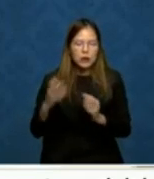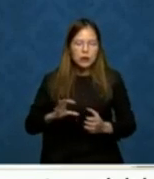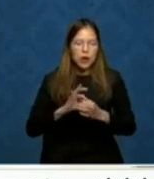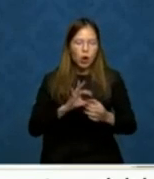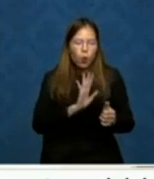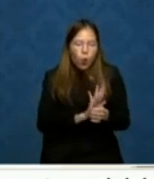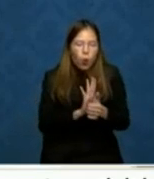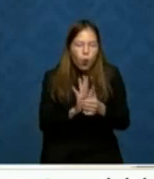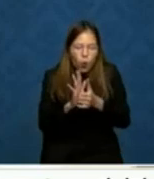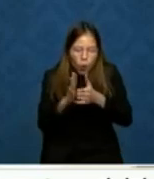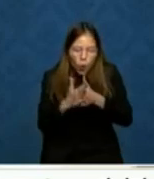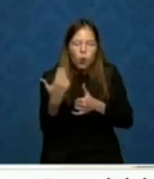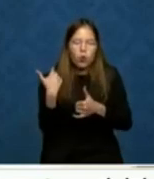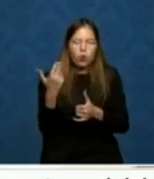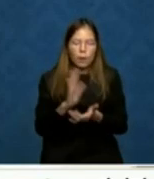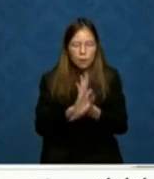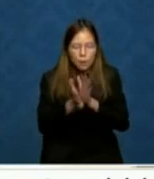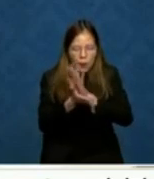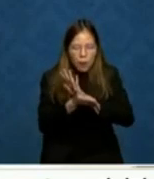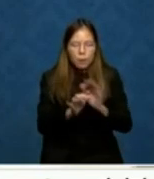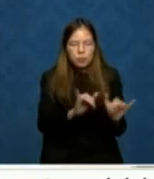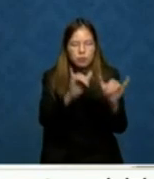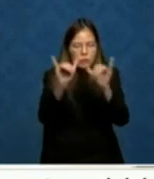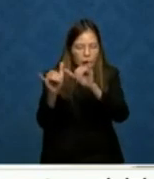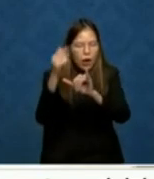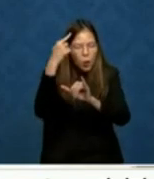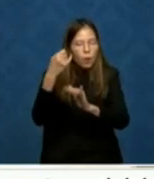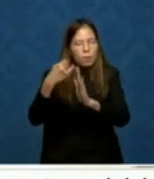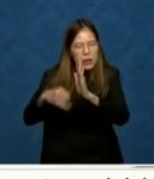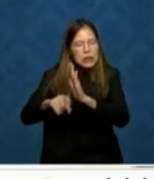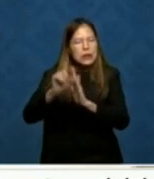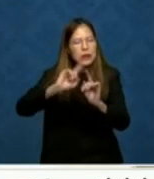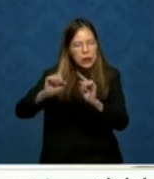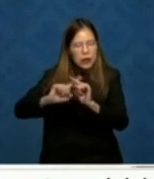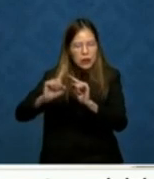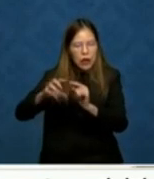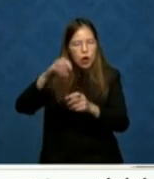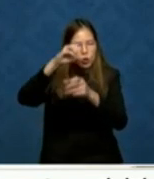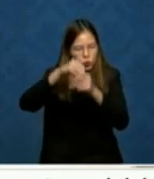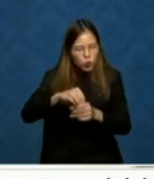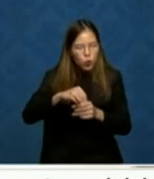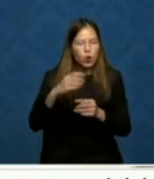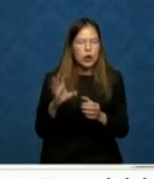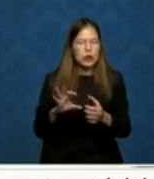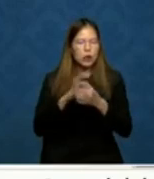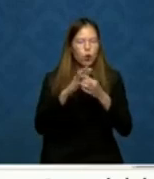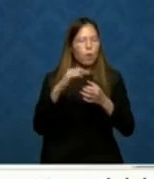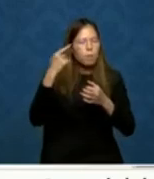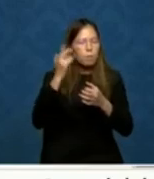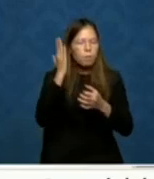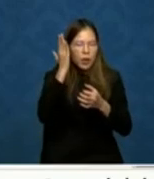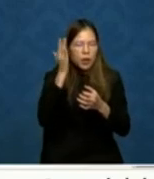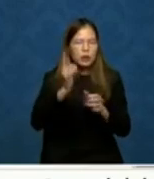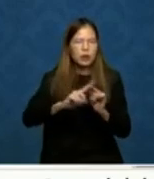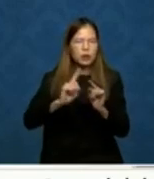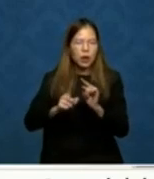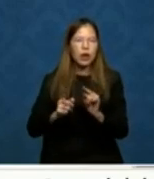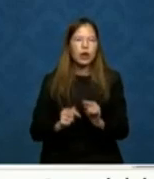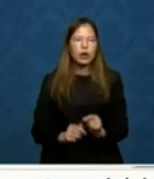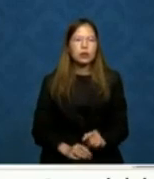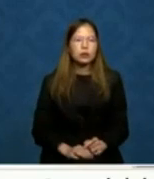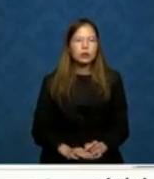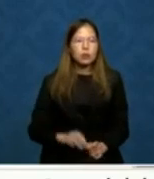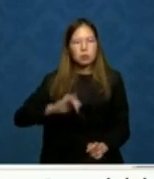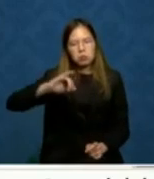ามทางเพศที่จะเป็นการปรับย้ายฐานความผิดต่างๆมาอยู่ในความผิดเกี่ยวกับเพศและที่สำคัญอย่าลืมนะครับว่าหลาย